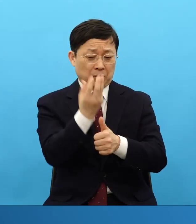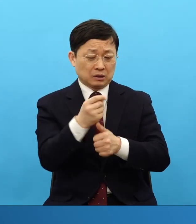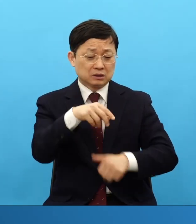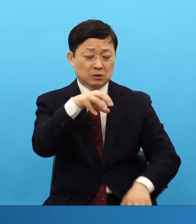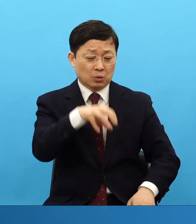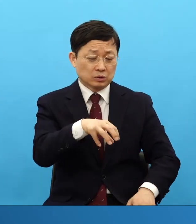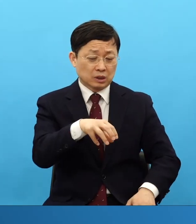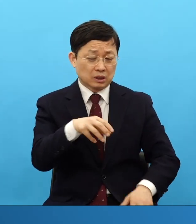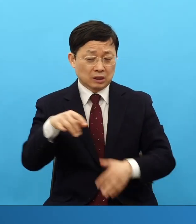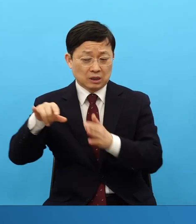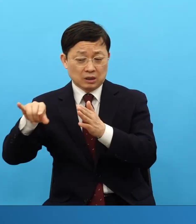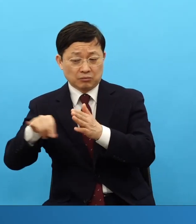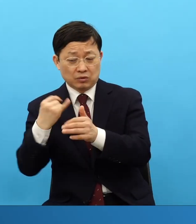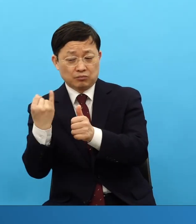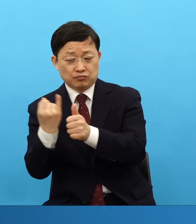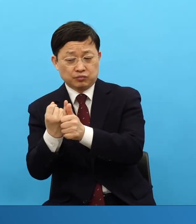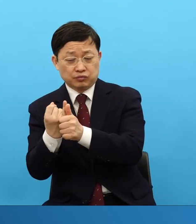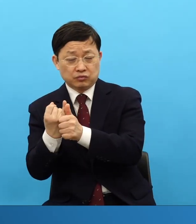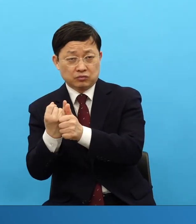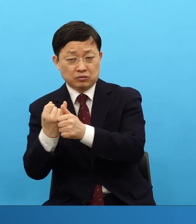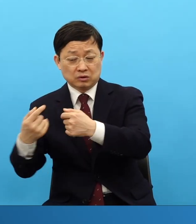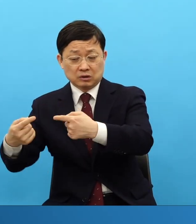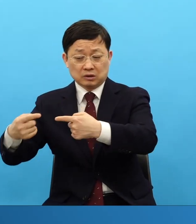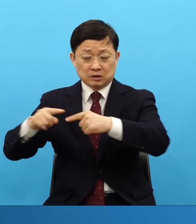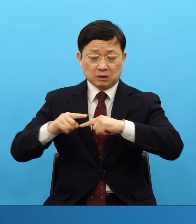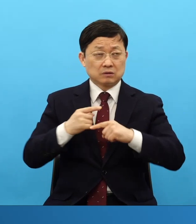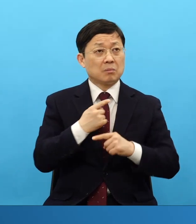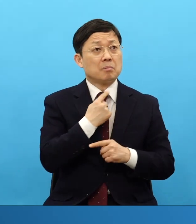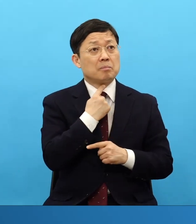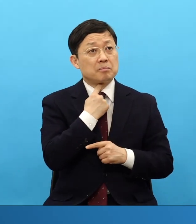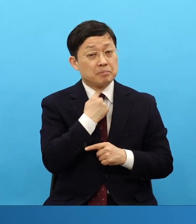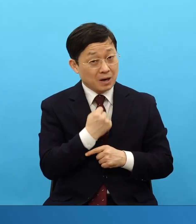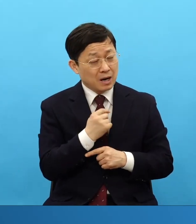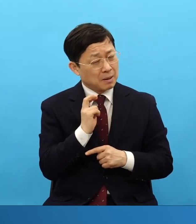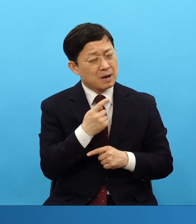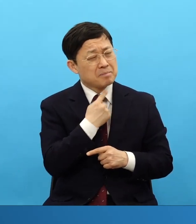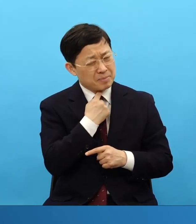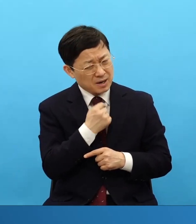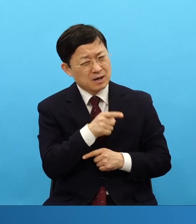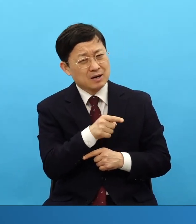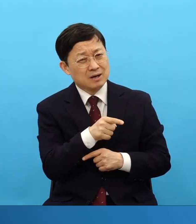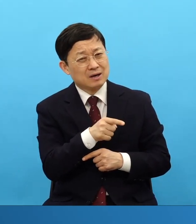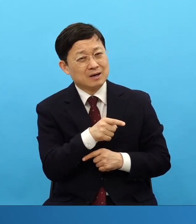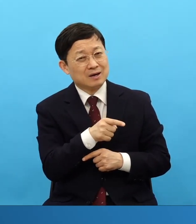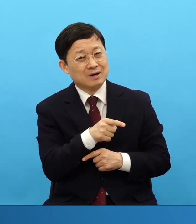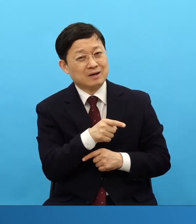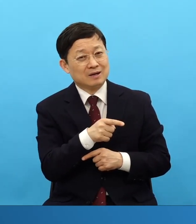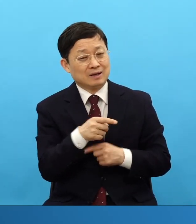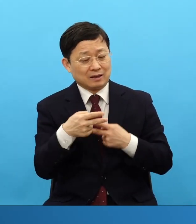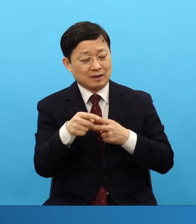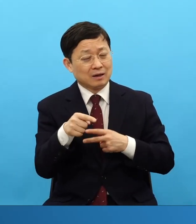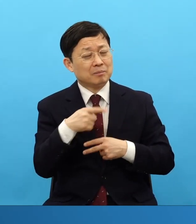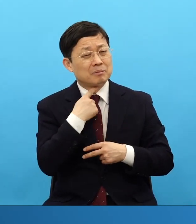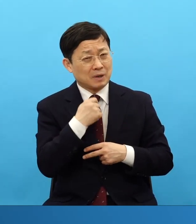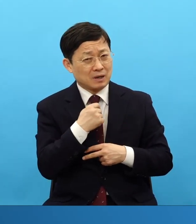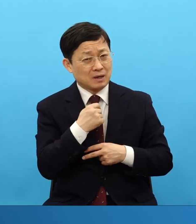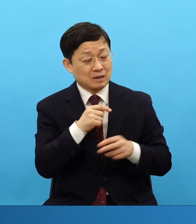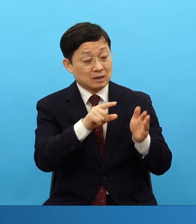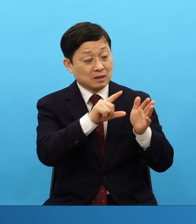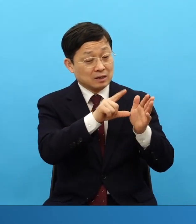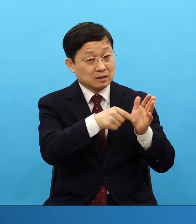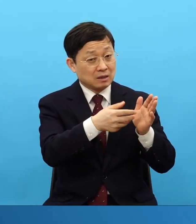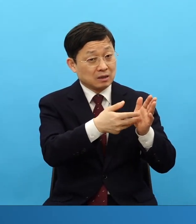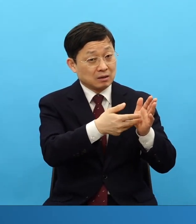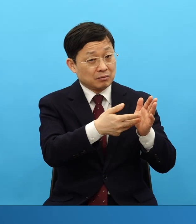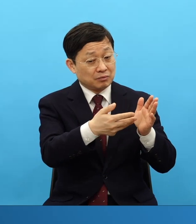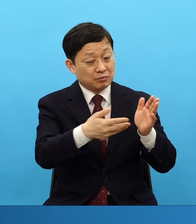received the great grace through the worship in Mark's upper room, and Priscilla Aquila was there. 하나님은 한참 있다가요,